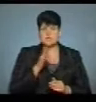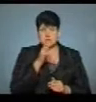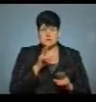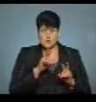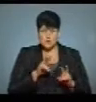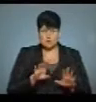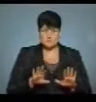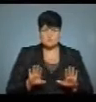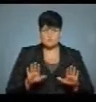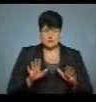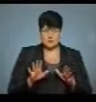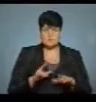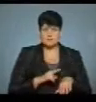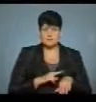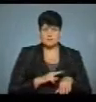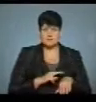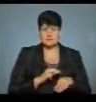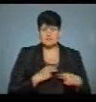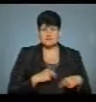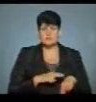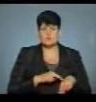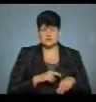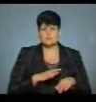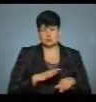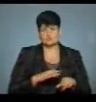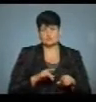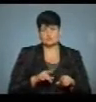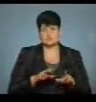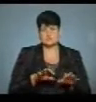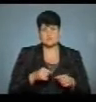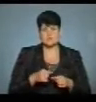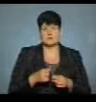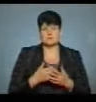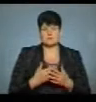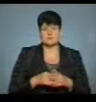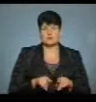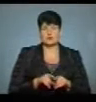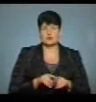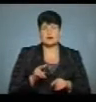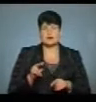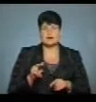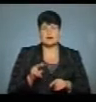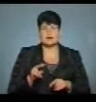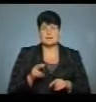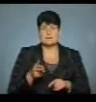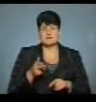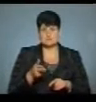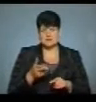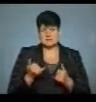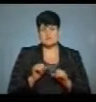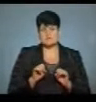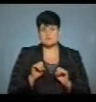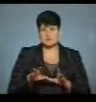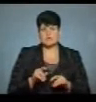події працівниками поліції було вилучено предмет, схожий на пістолет. На даний час направлено на експертне дослідження